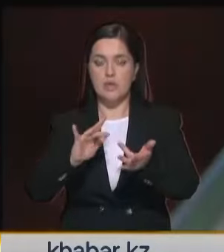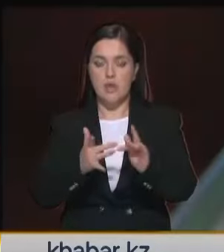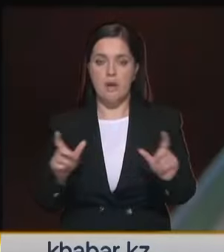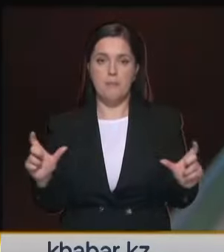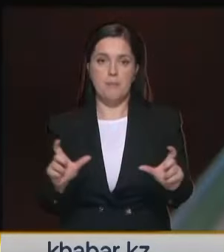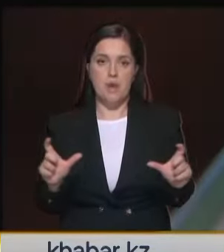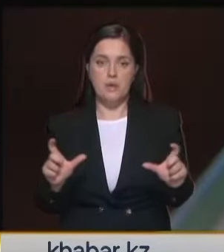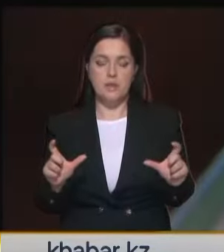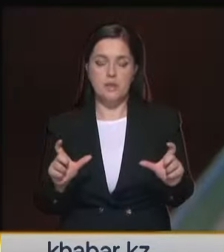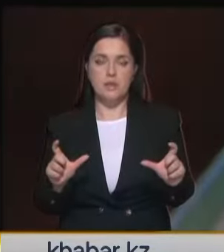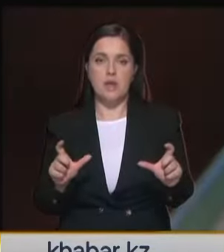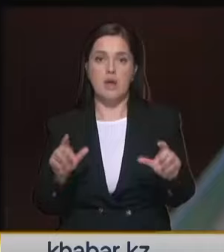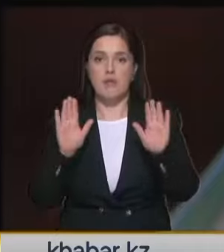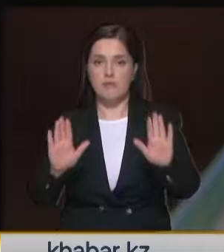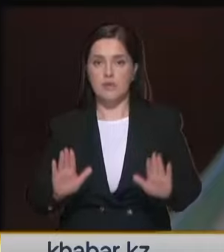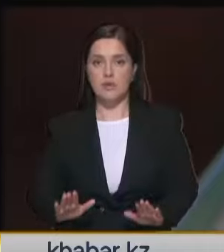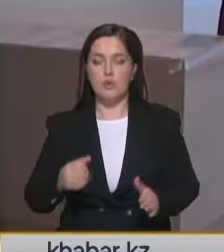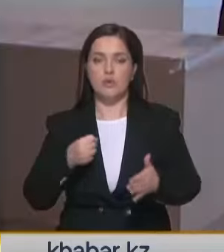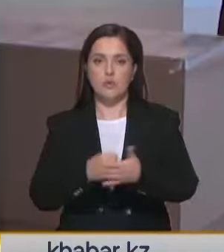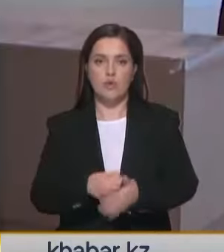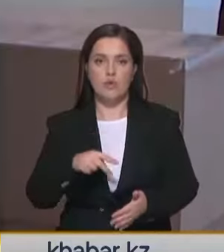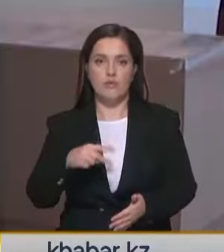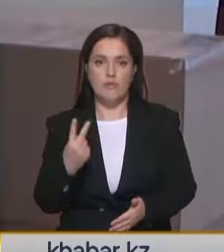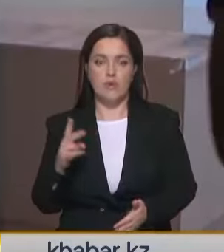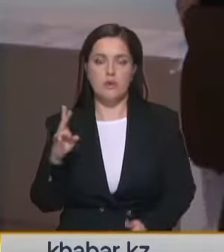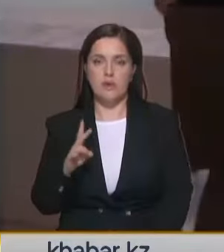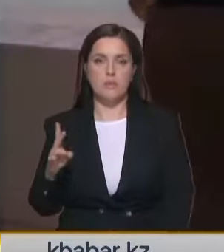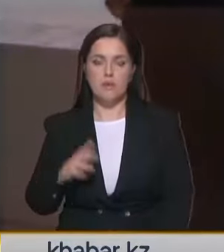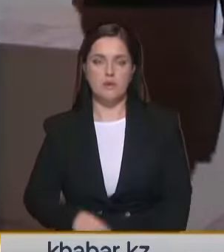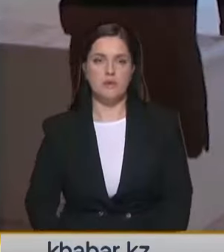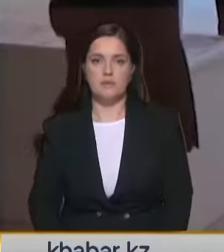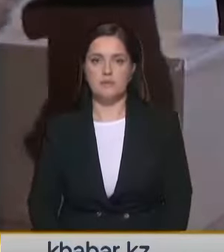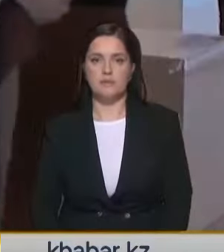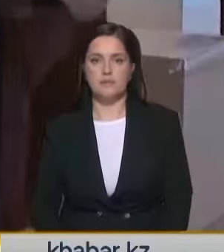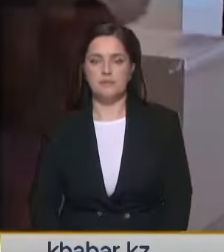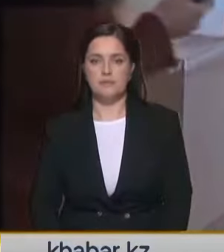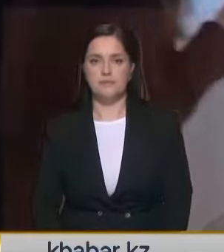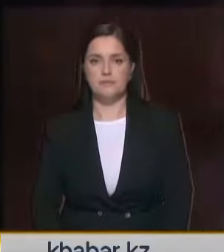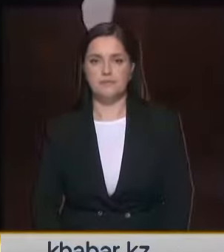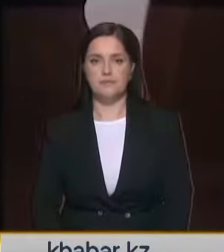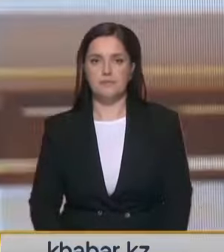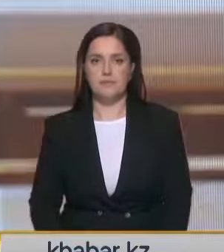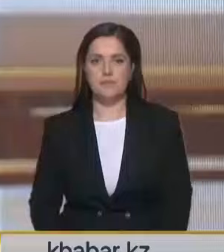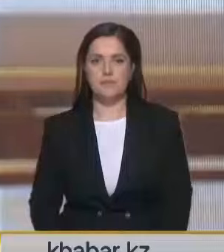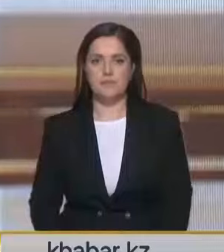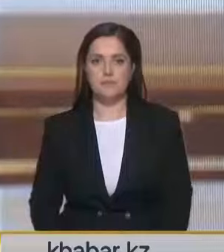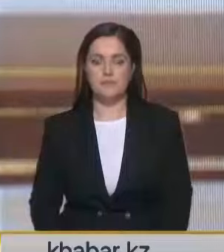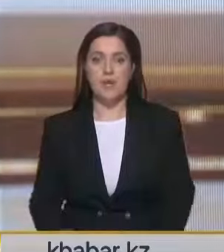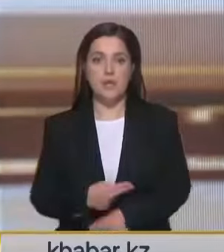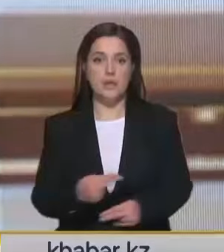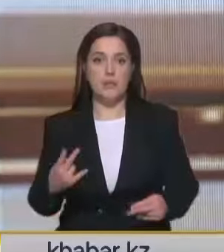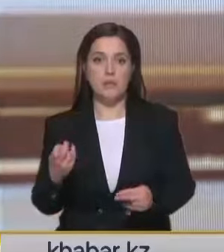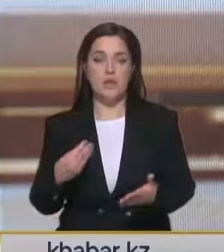интернет-магазине Национального банка. Выставка продлится до 22 ноября. Григорий Беденко, Кенже Амраев, Хабар, Алматы.